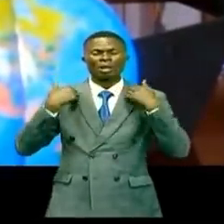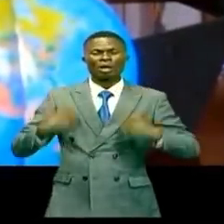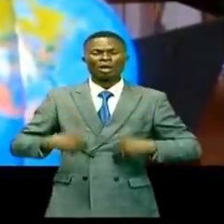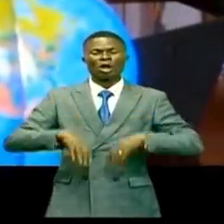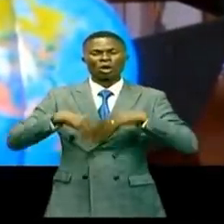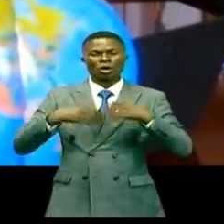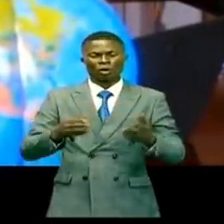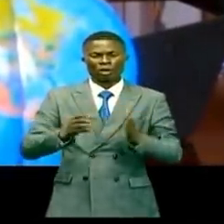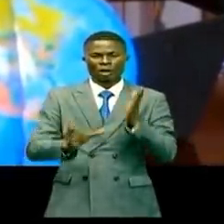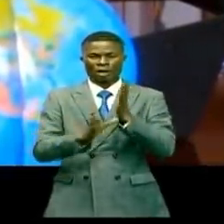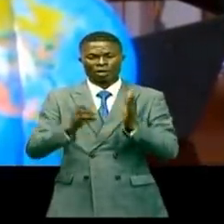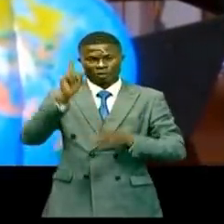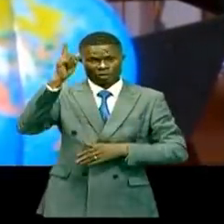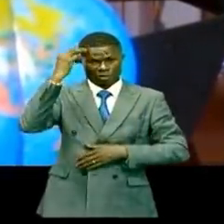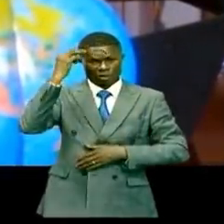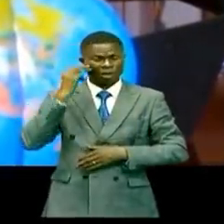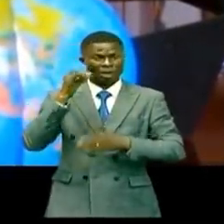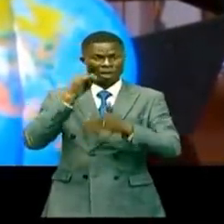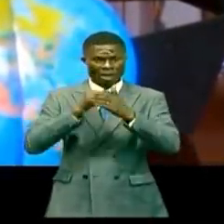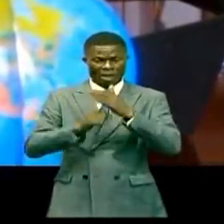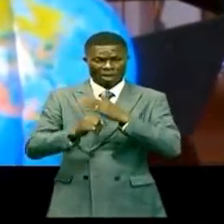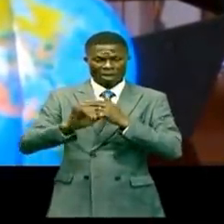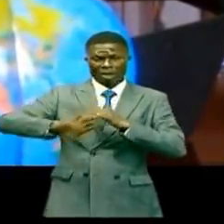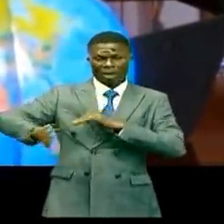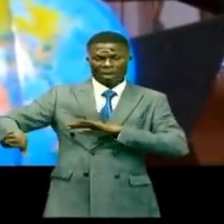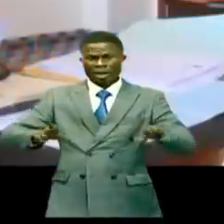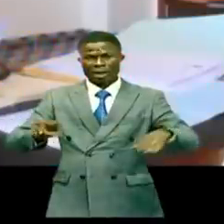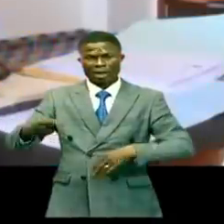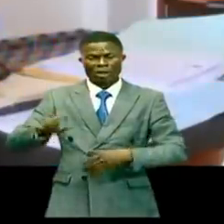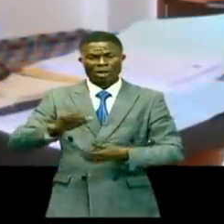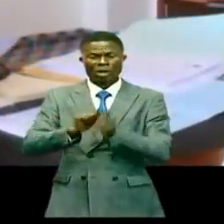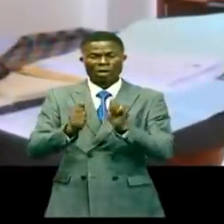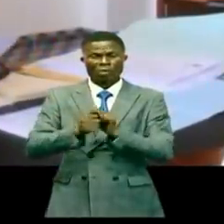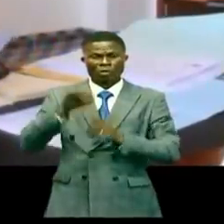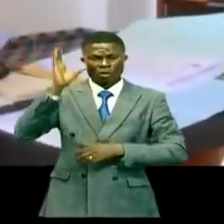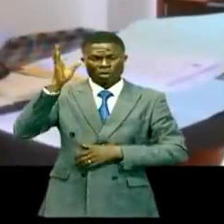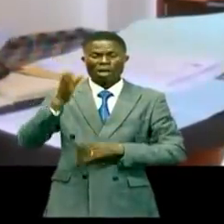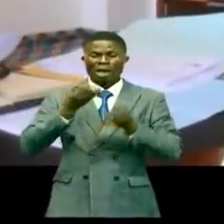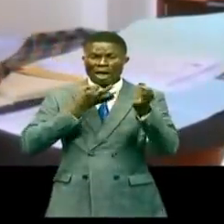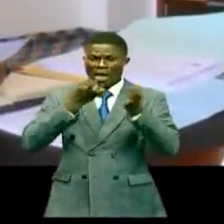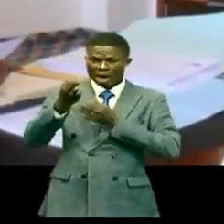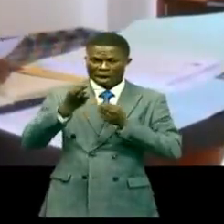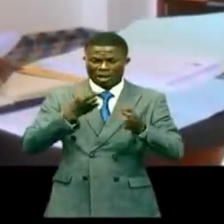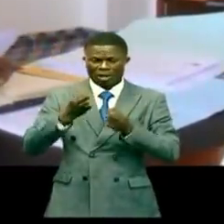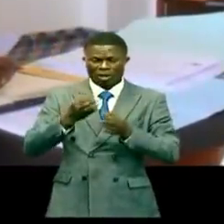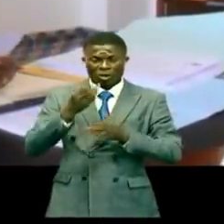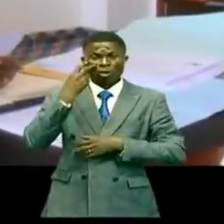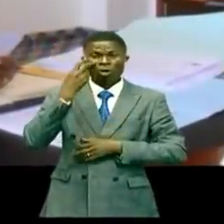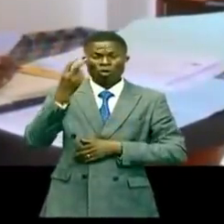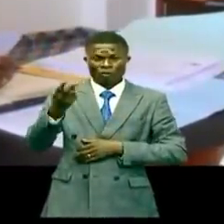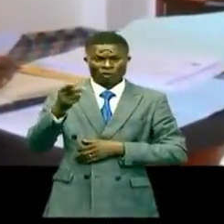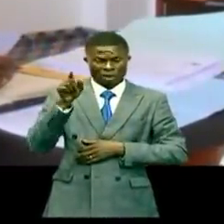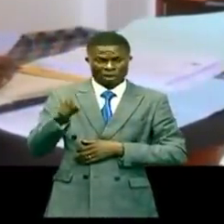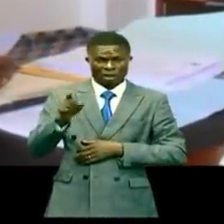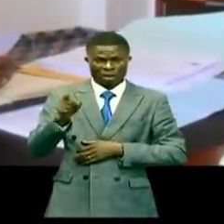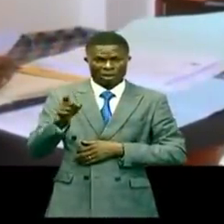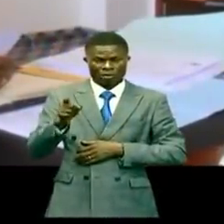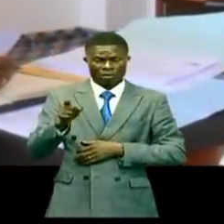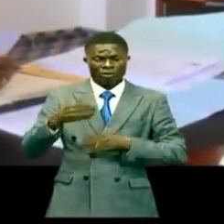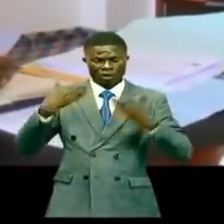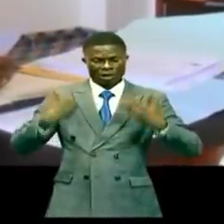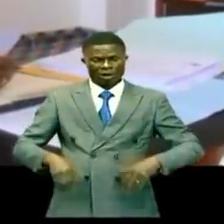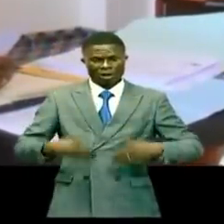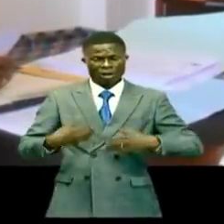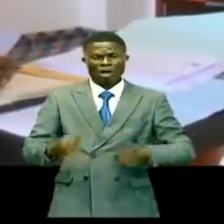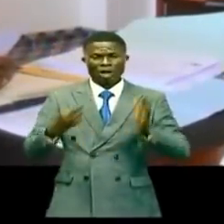vice-premier ministre, ministre de l'Intérieur, Décentralisation et Affaires coutumières, a indiqué qu'il a été caractérisé notamment par la célébration